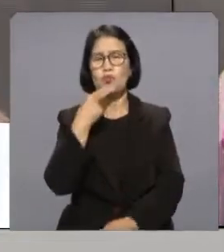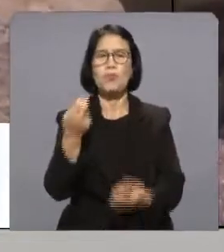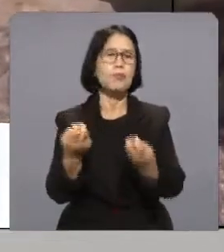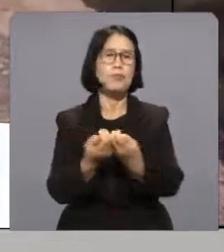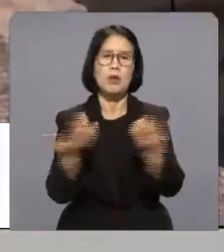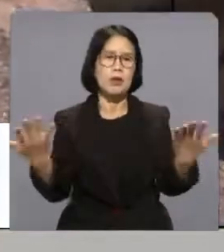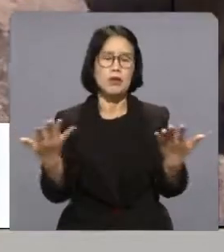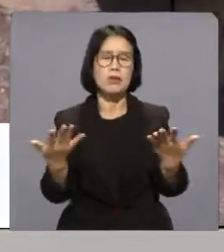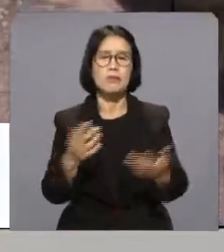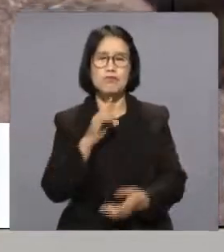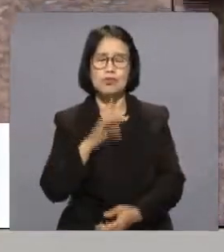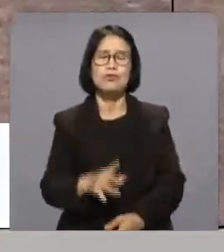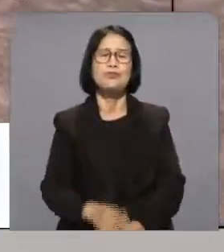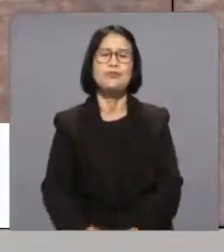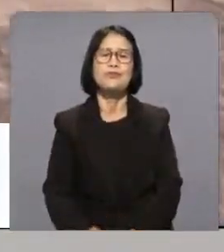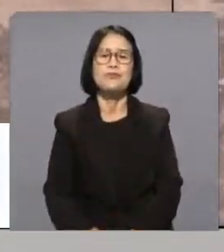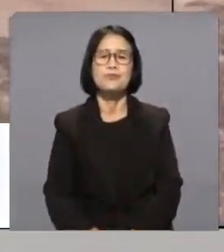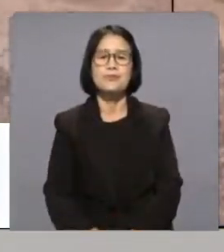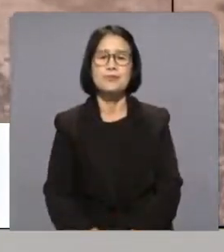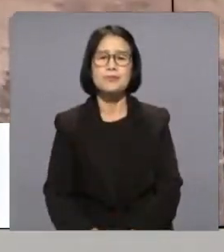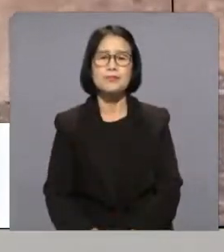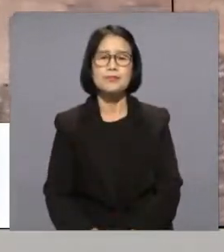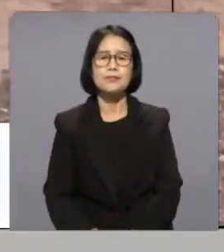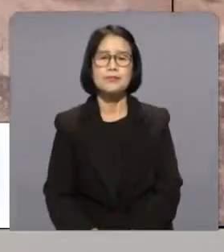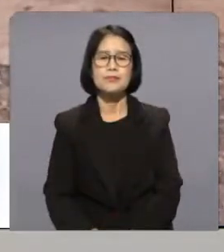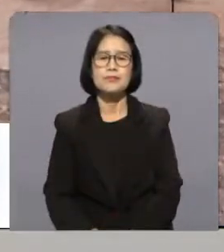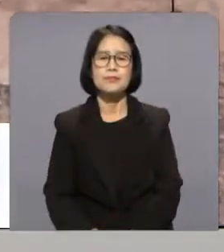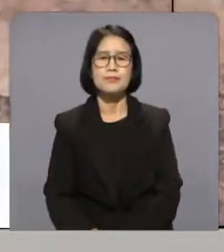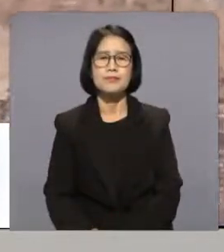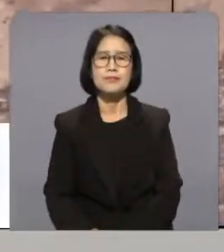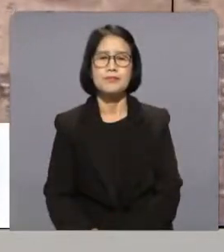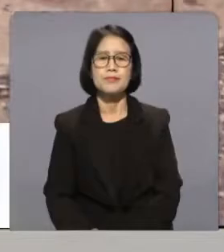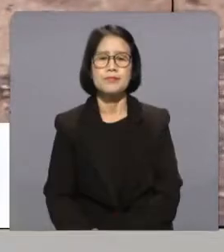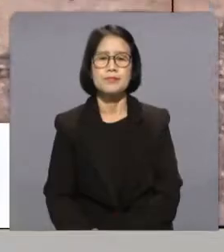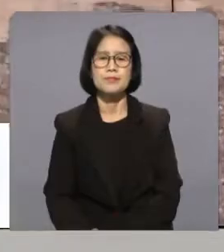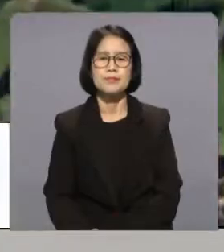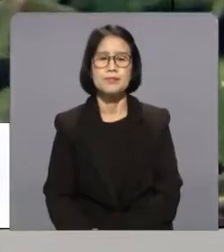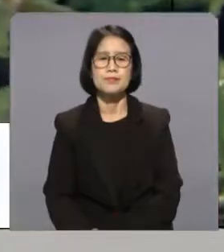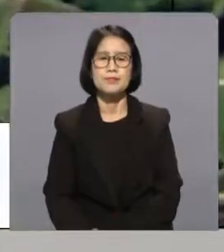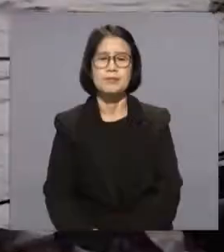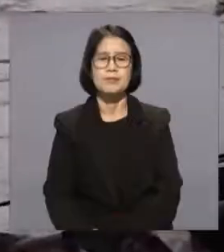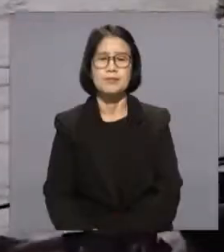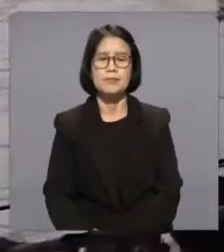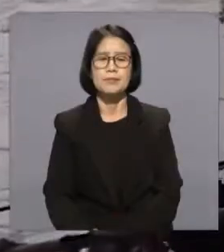수 없다는 답변만 내놓고 있습니다. 갈태웅 기자가 고발합니다.